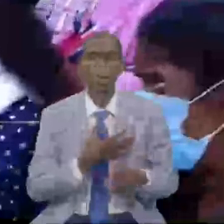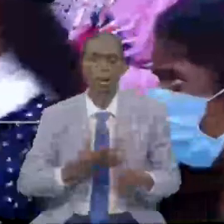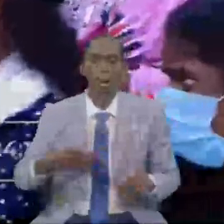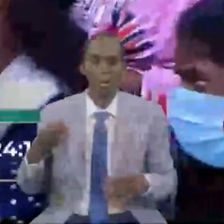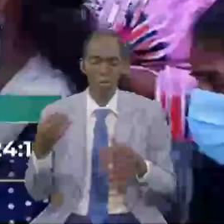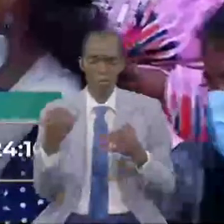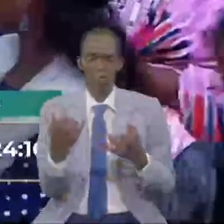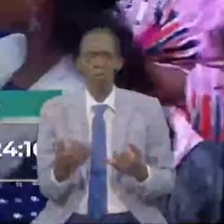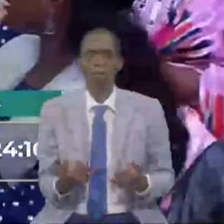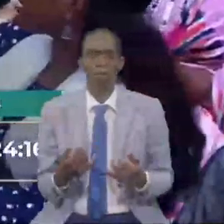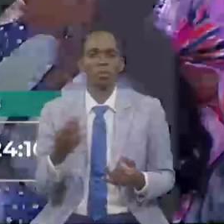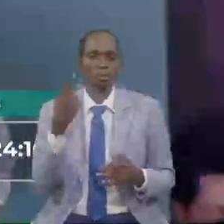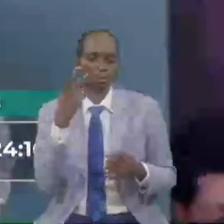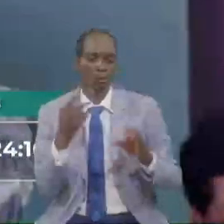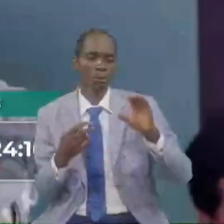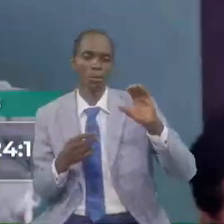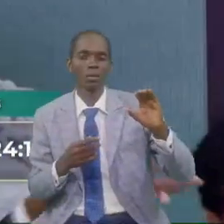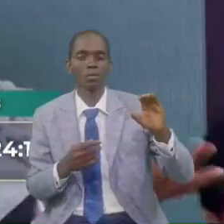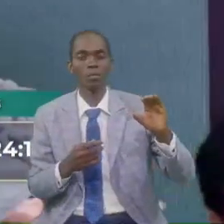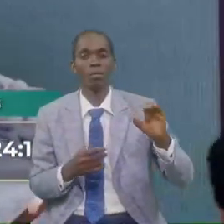Les héros veillent sur leur conscience.